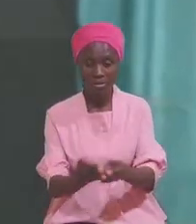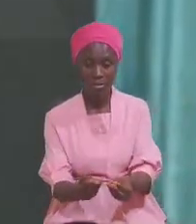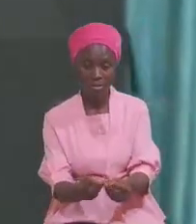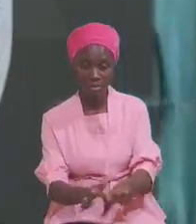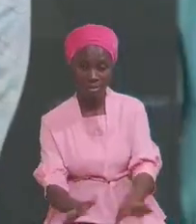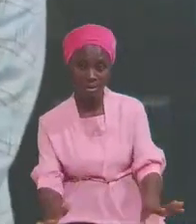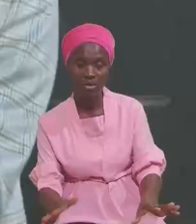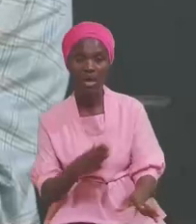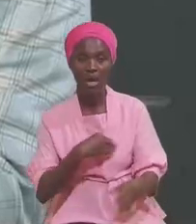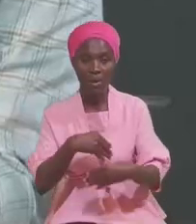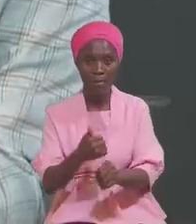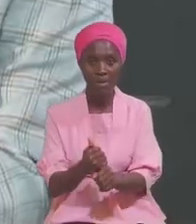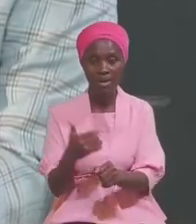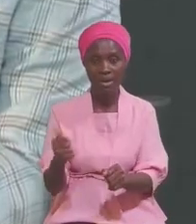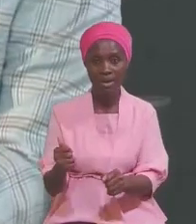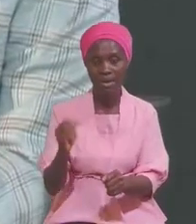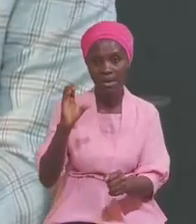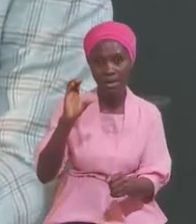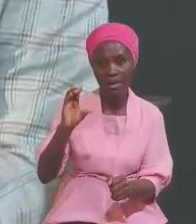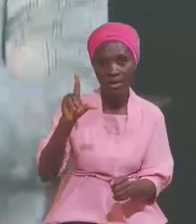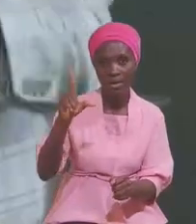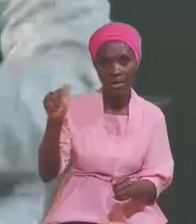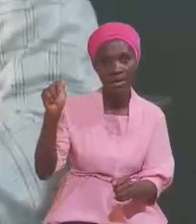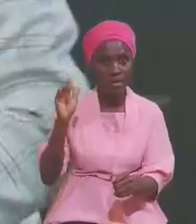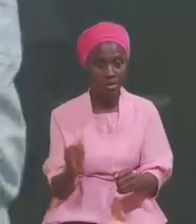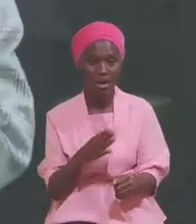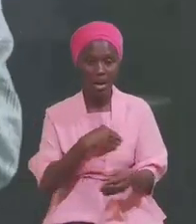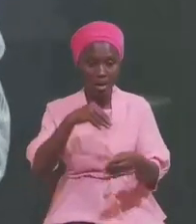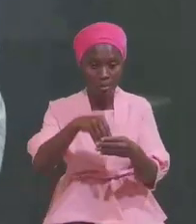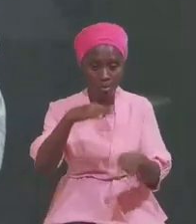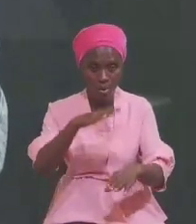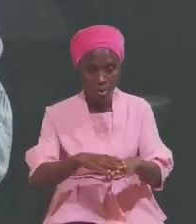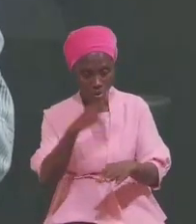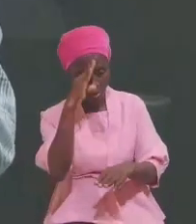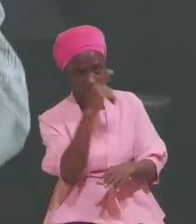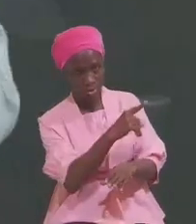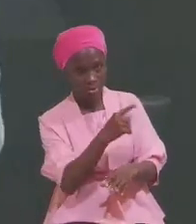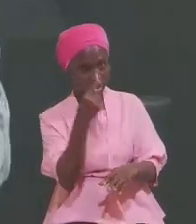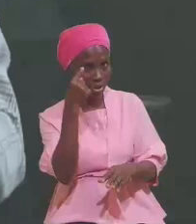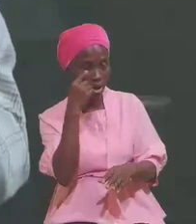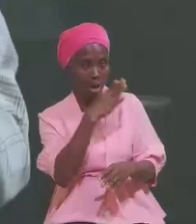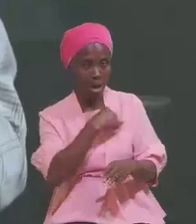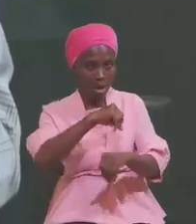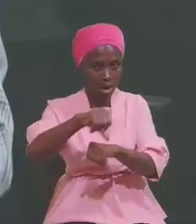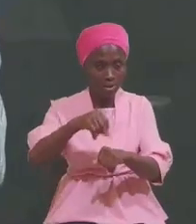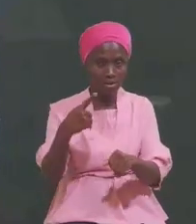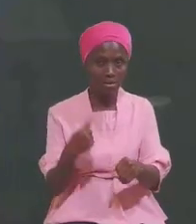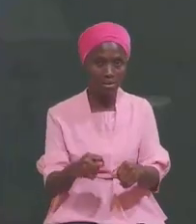avec sa salive. Puis il appliqua cette boue sur les yeux de l'aveugle.